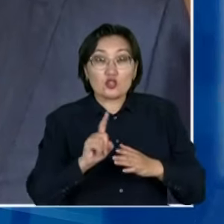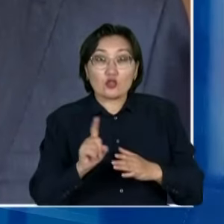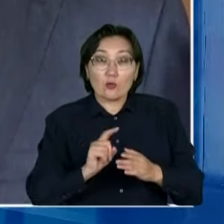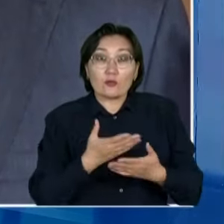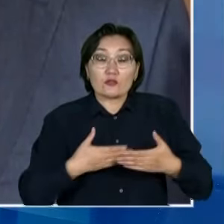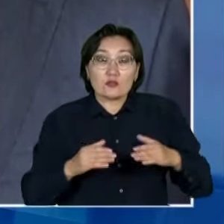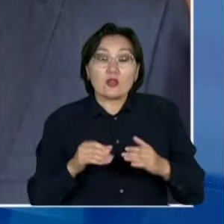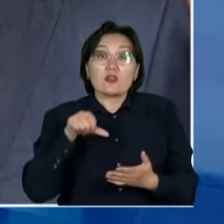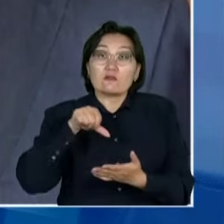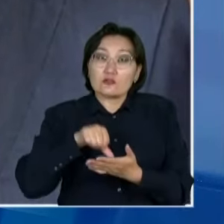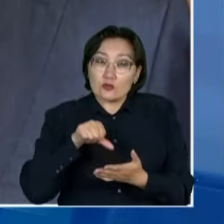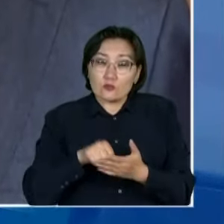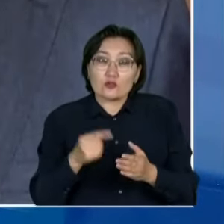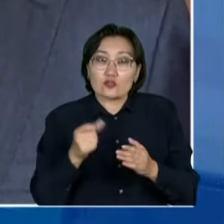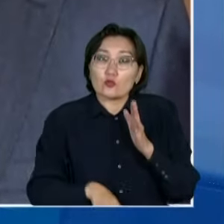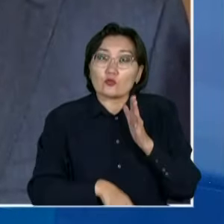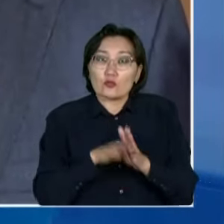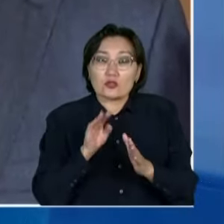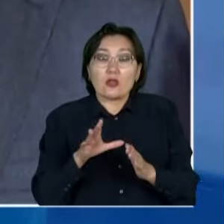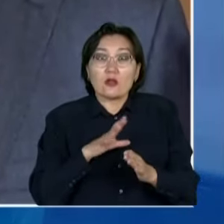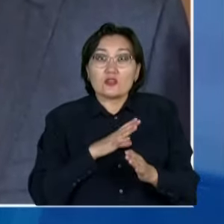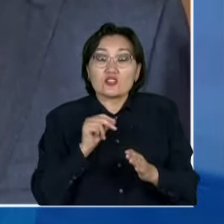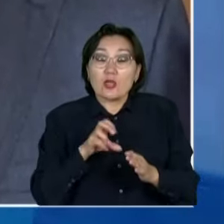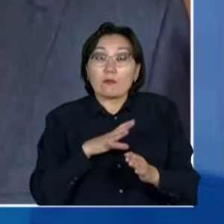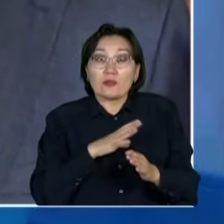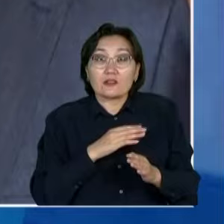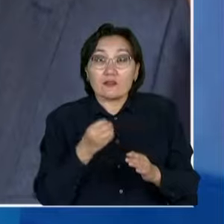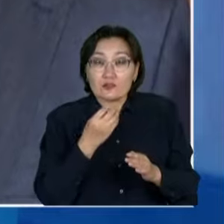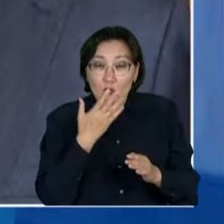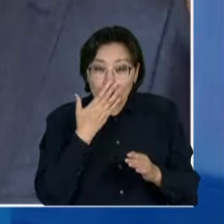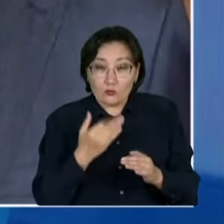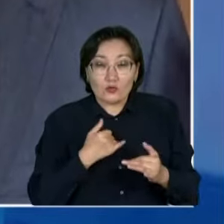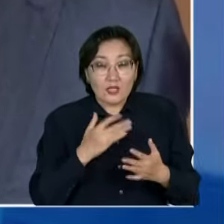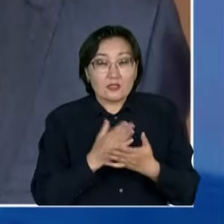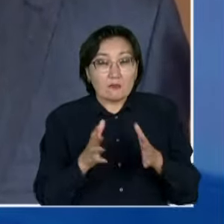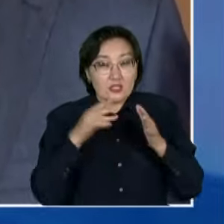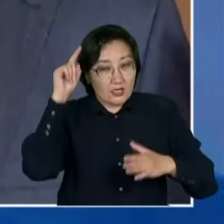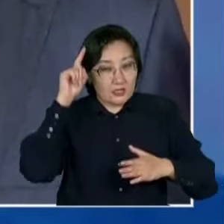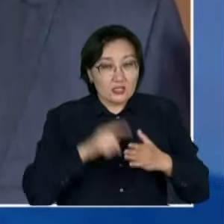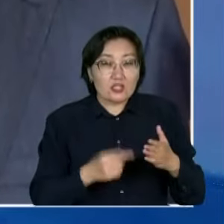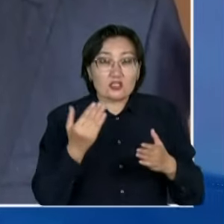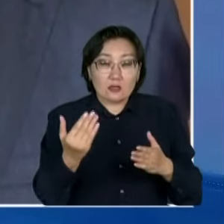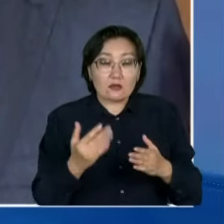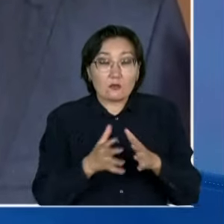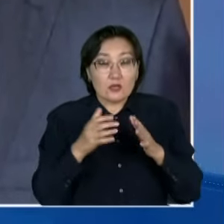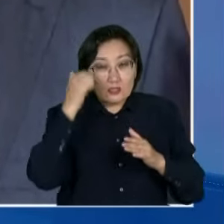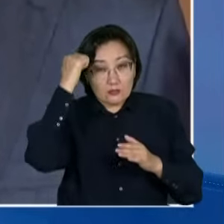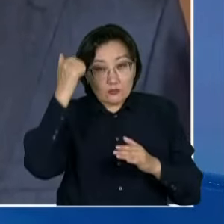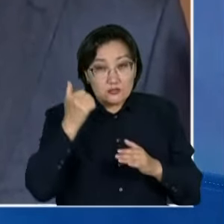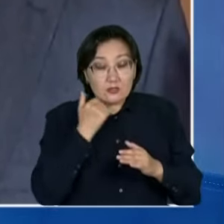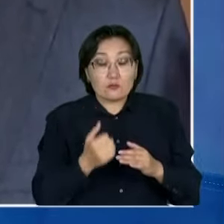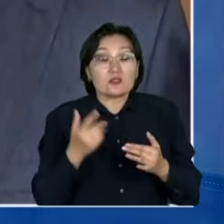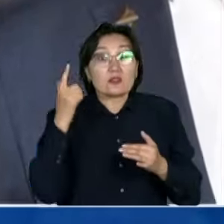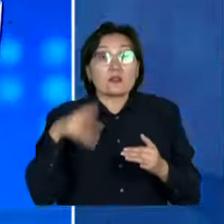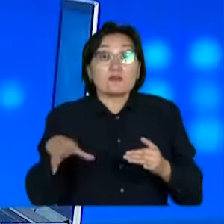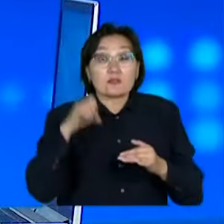мы выступим все-таки чуть лучше, чем было в Токио. Есть у нас надежды большие. Спасибо большое за содержательные ответы. И, несомненно,